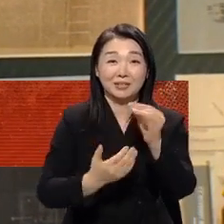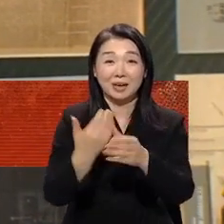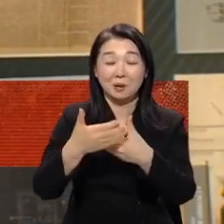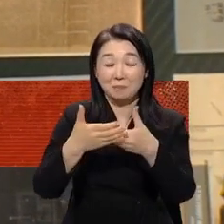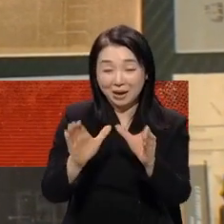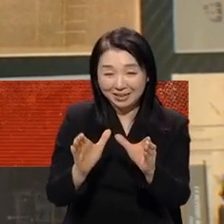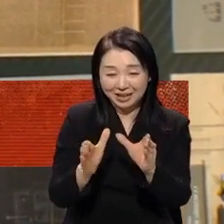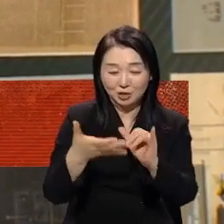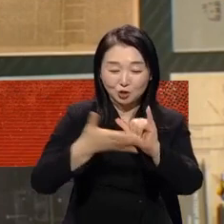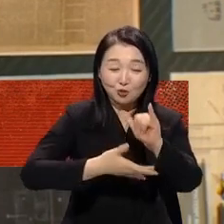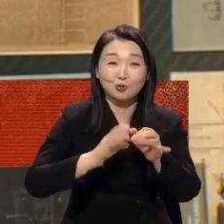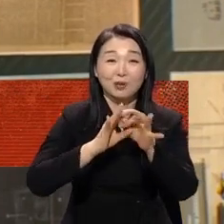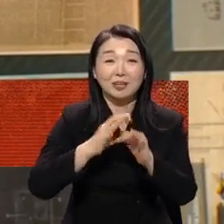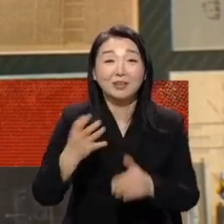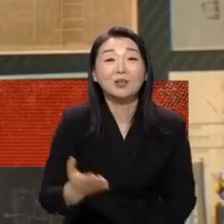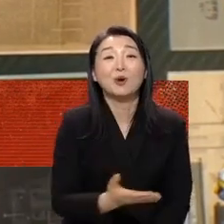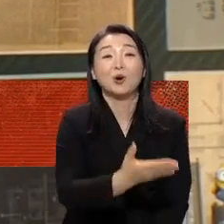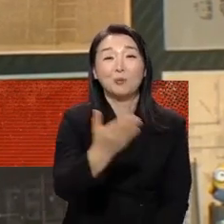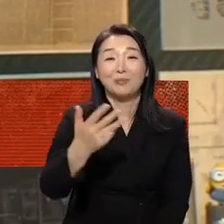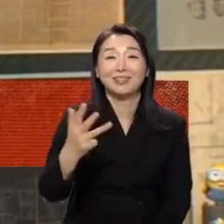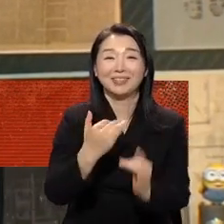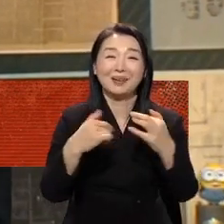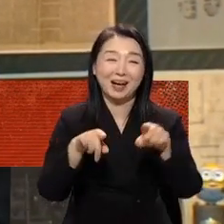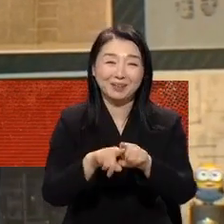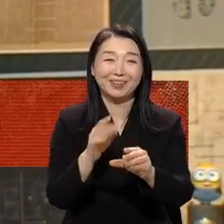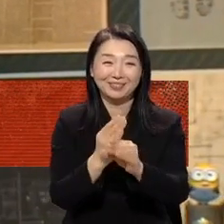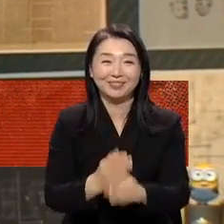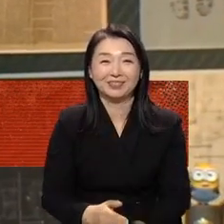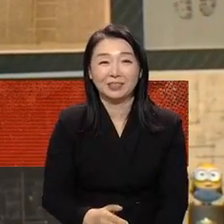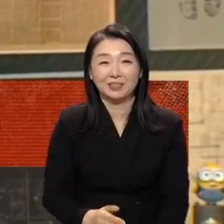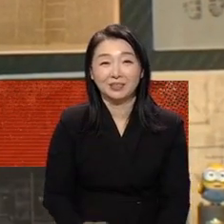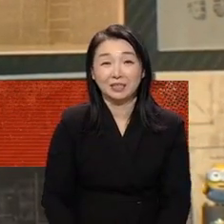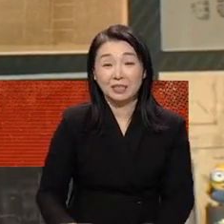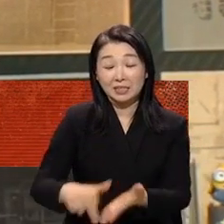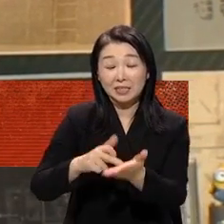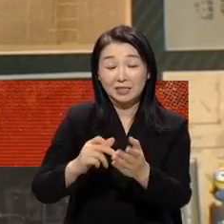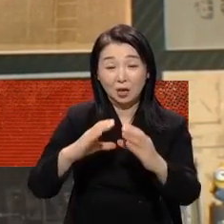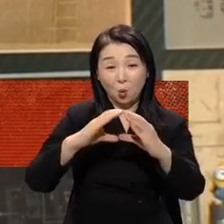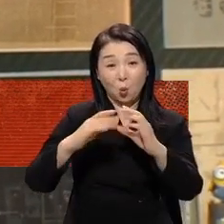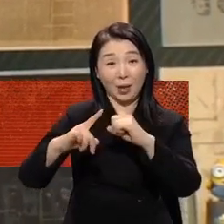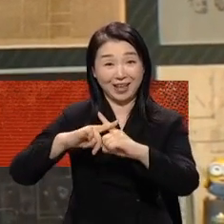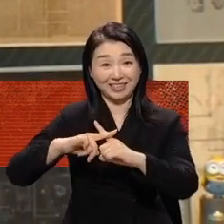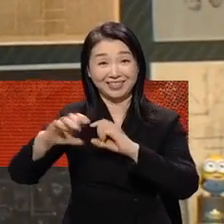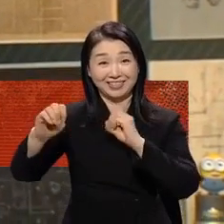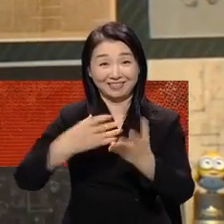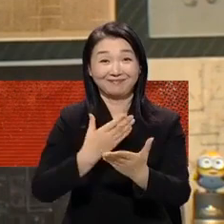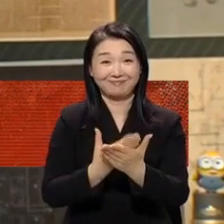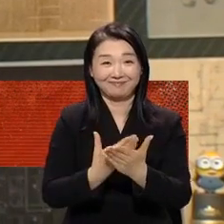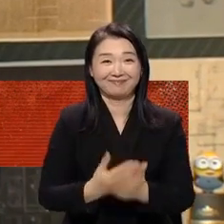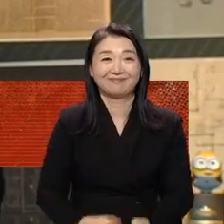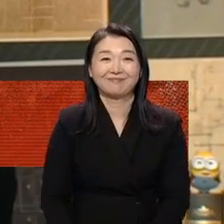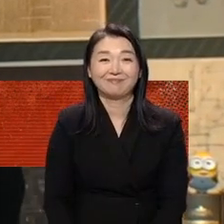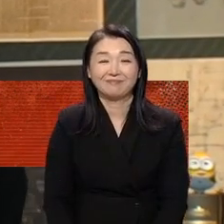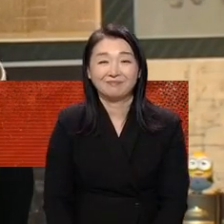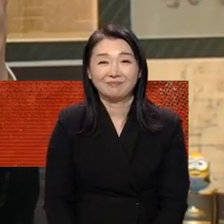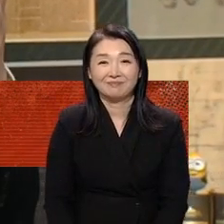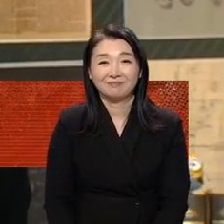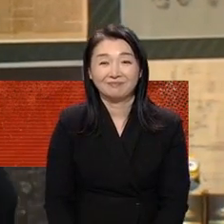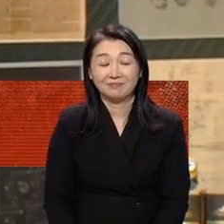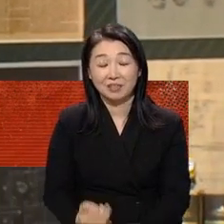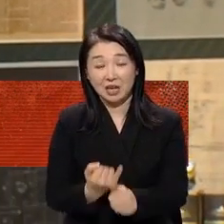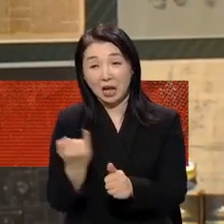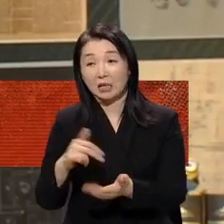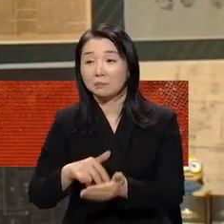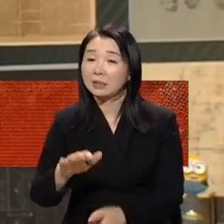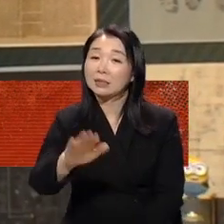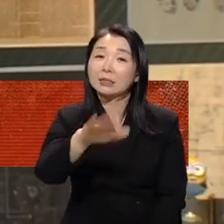채널에서 우리 가족 여러분 8천여 분 함께 하고 계신데요 채팅창에로 함께 참여해 보시죠 먼저 사연자 아내입니다